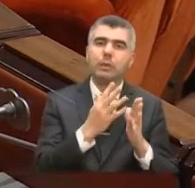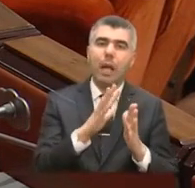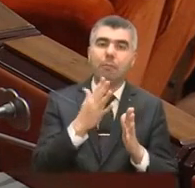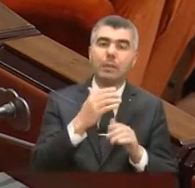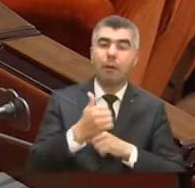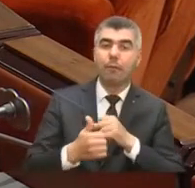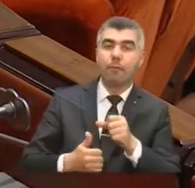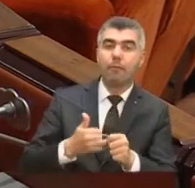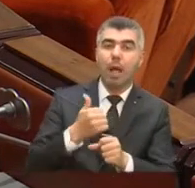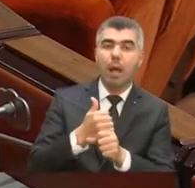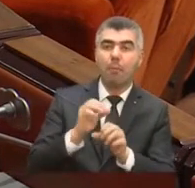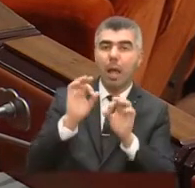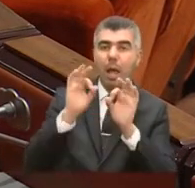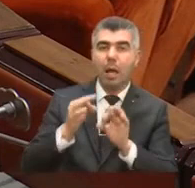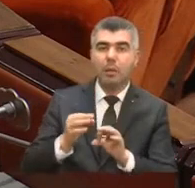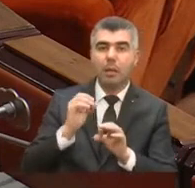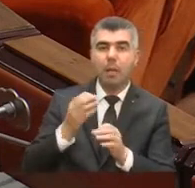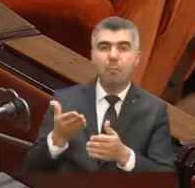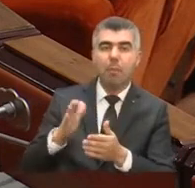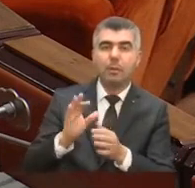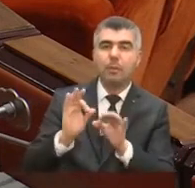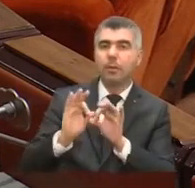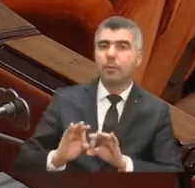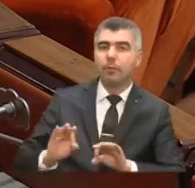إلى تقليص عدد الوفيات على الطرق بنسبة